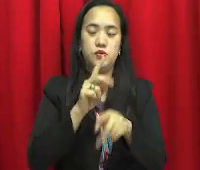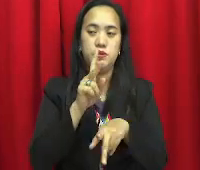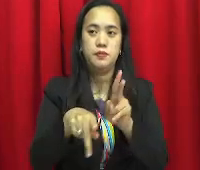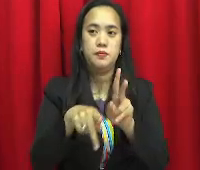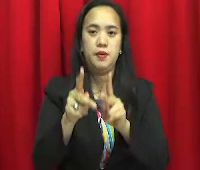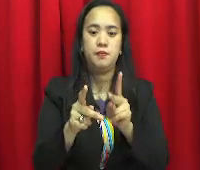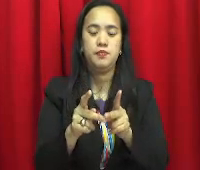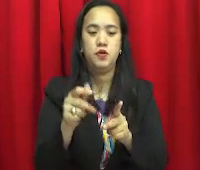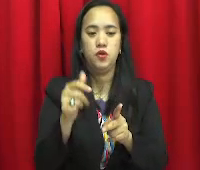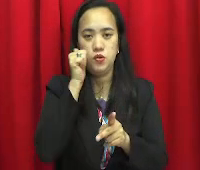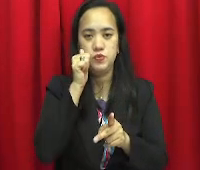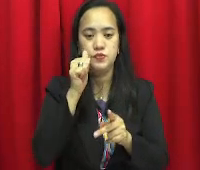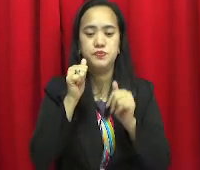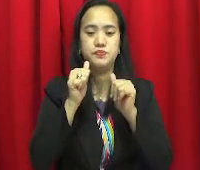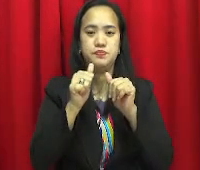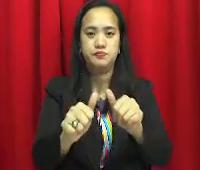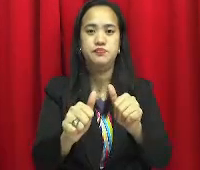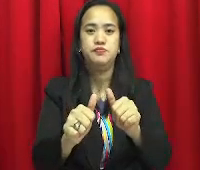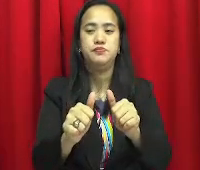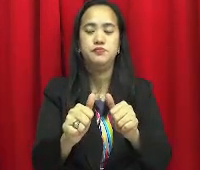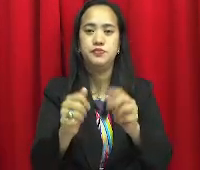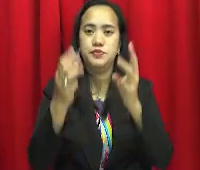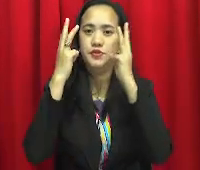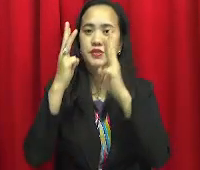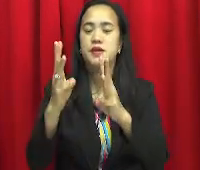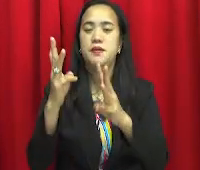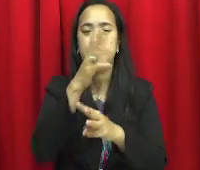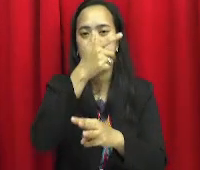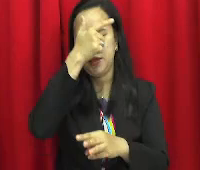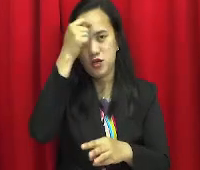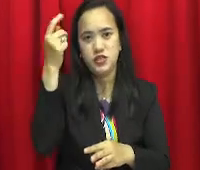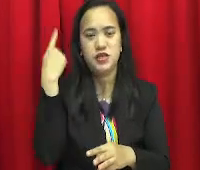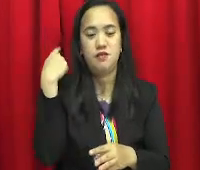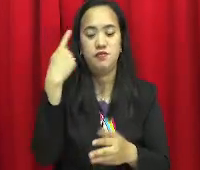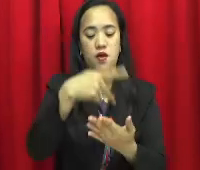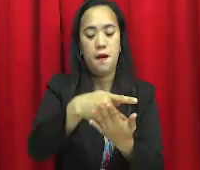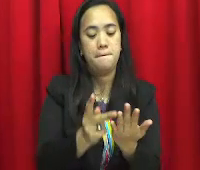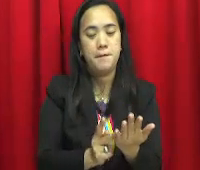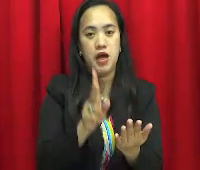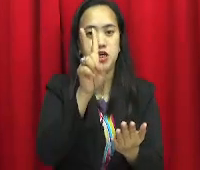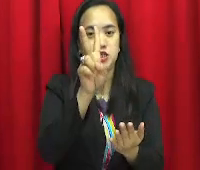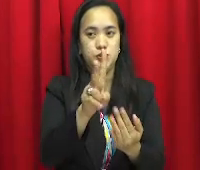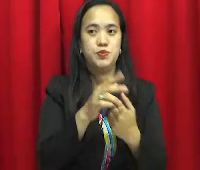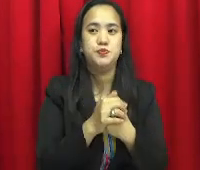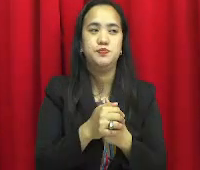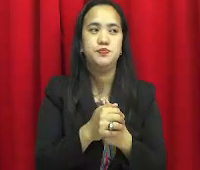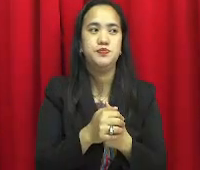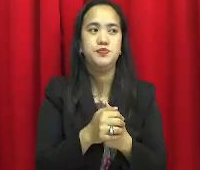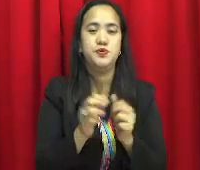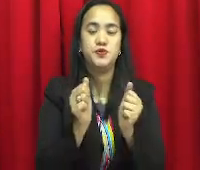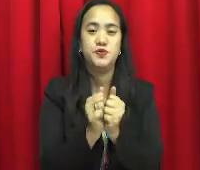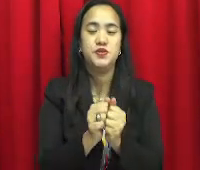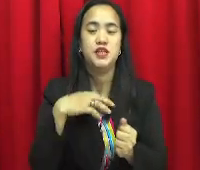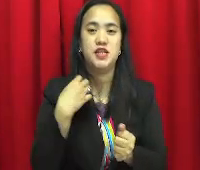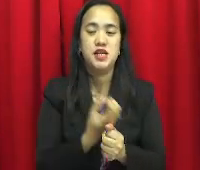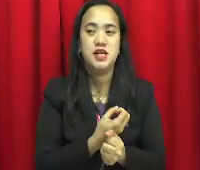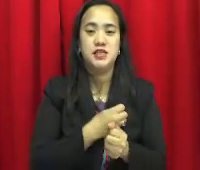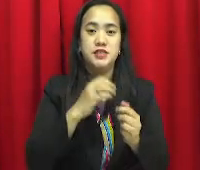umalis dyan dahil maganda yung ating part 2 ng talakayan with our special guest today. Mahaba-haba to.